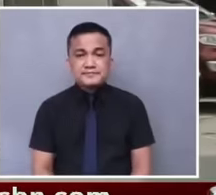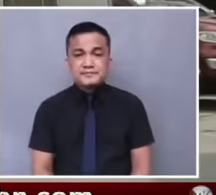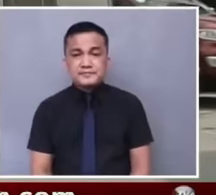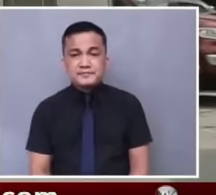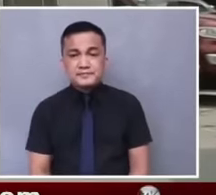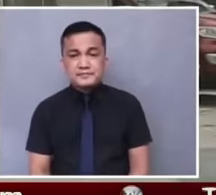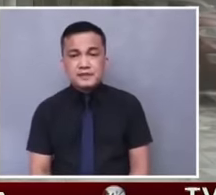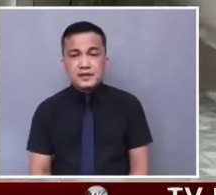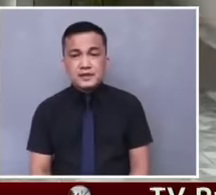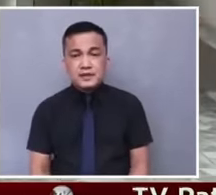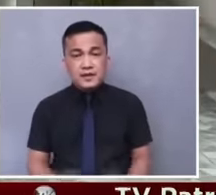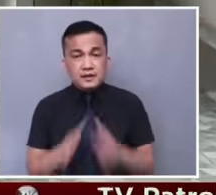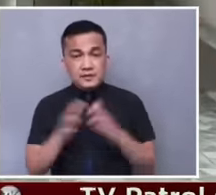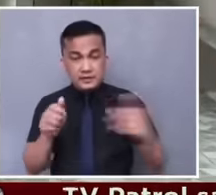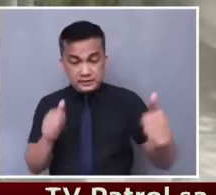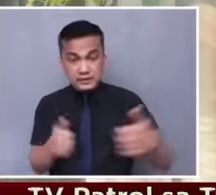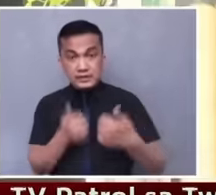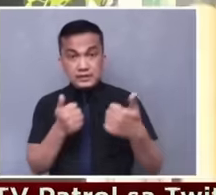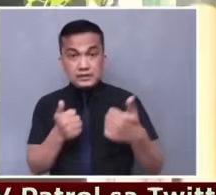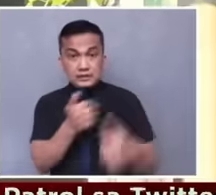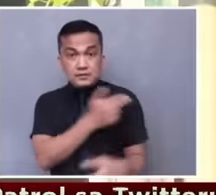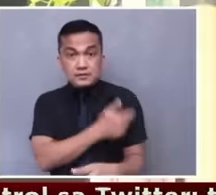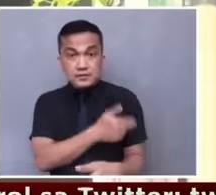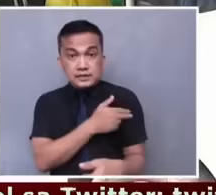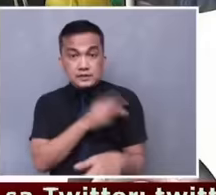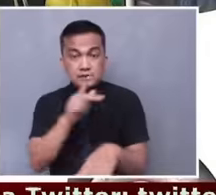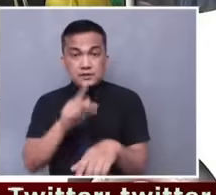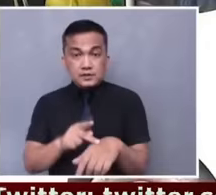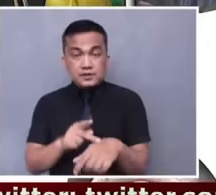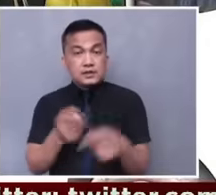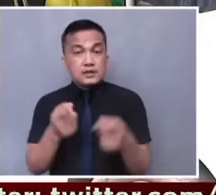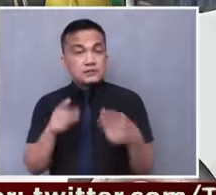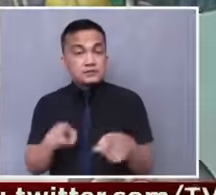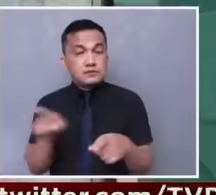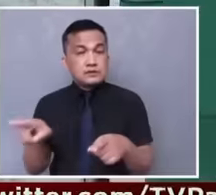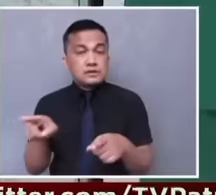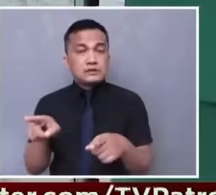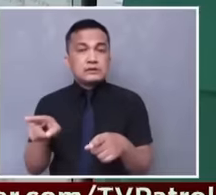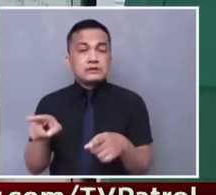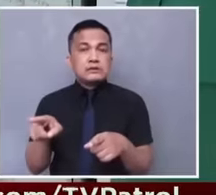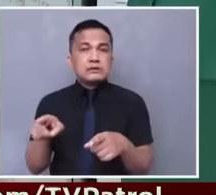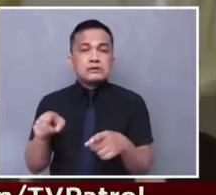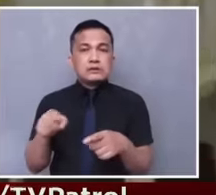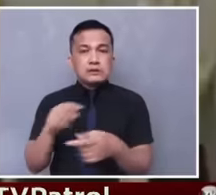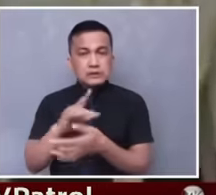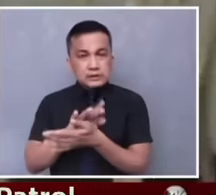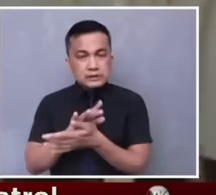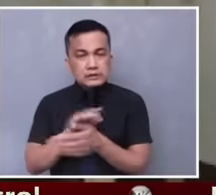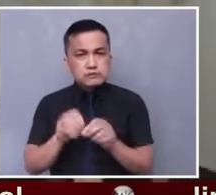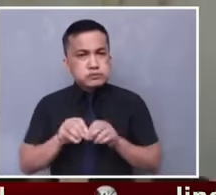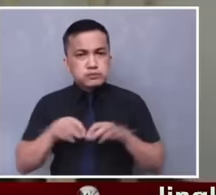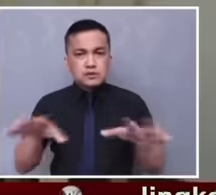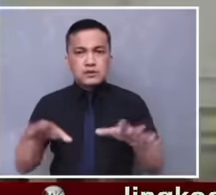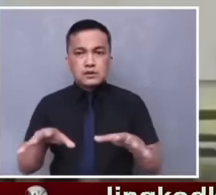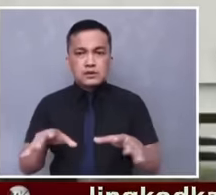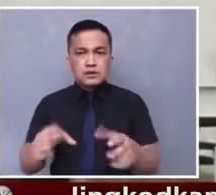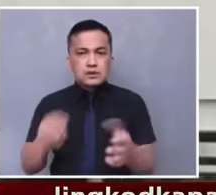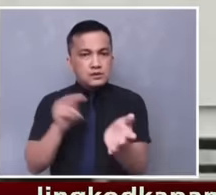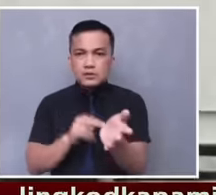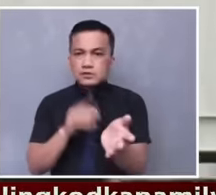Malaking hamon para sa mga ospital sa bansa ang idinulot ng COVID-19 pandemic. Halos walang pahinga ang mga health